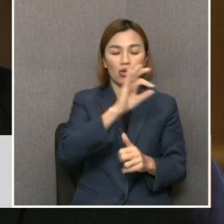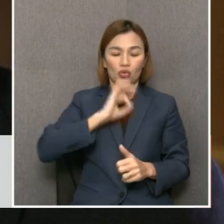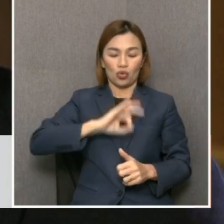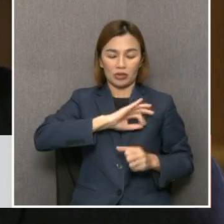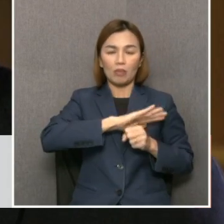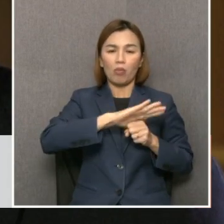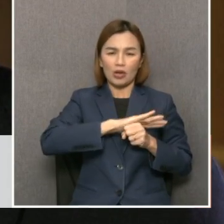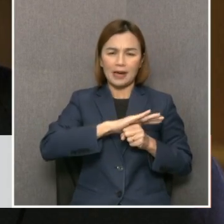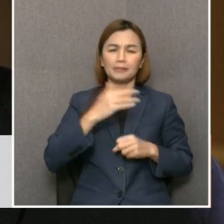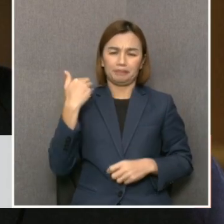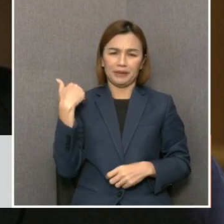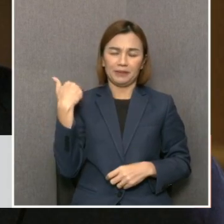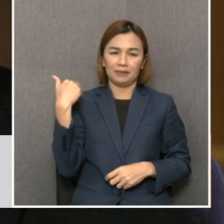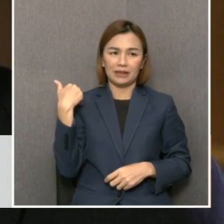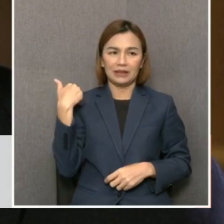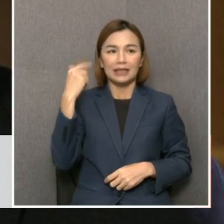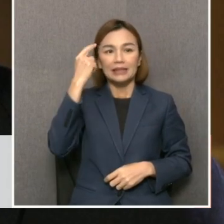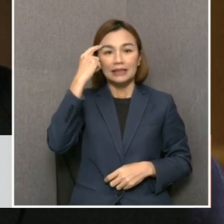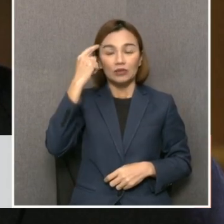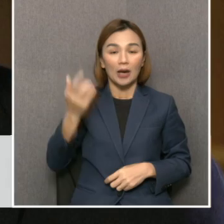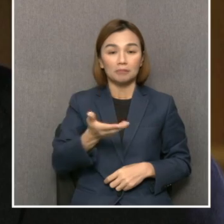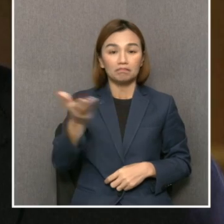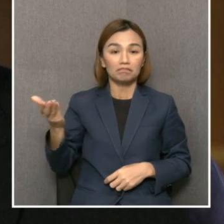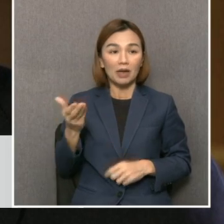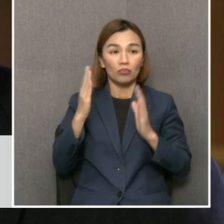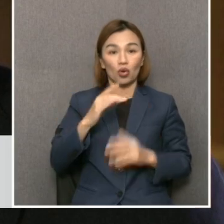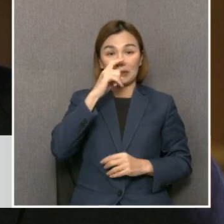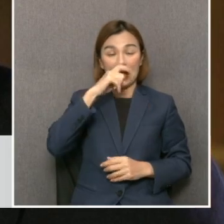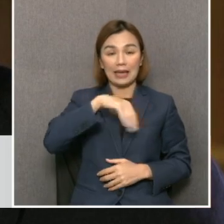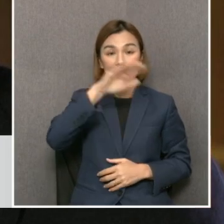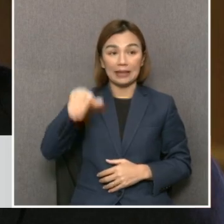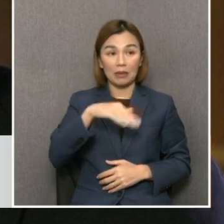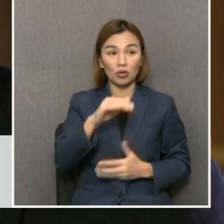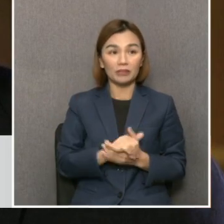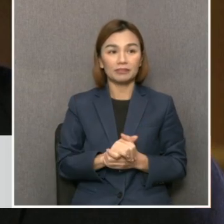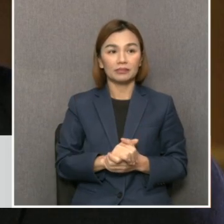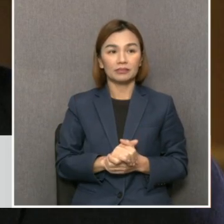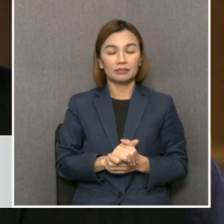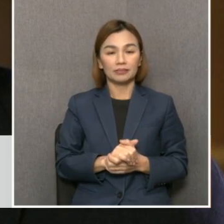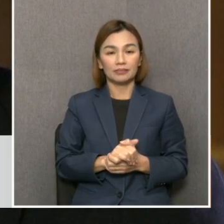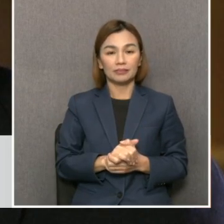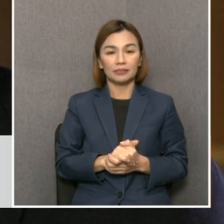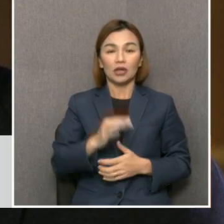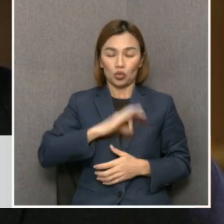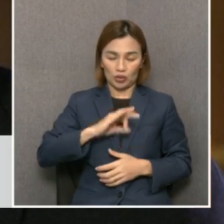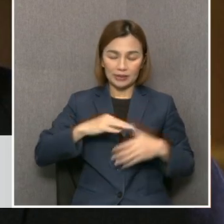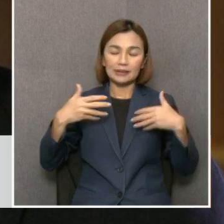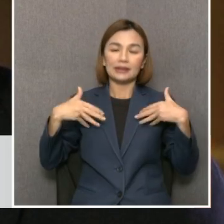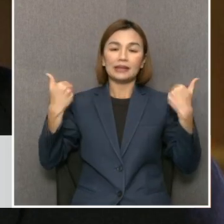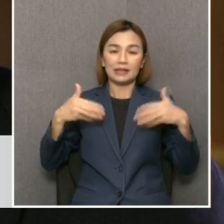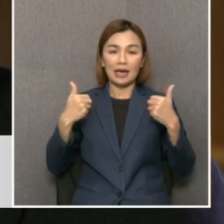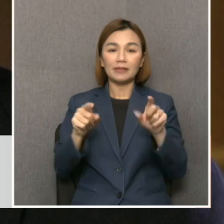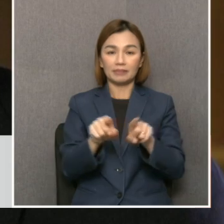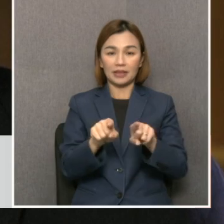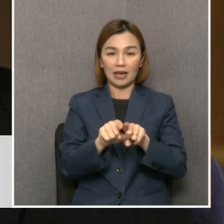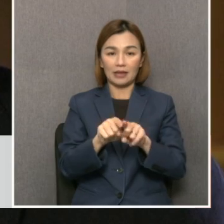ผมก็คิดว่าพี่น้องชาวไทยทุกคนก็ต้องดีใจไปด้วยนะครับ